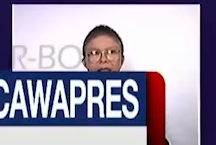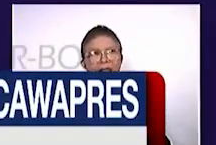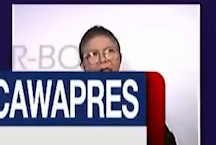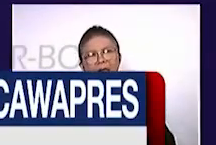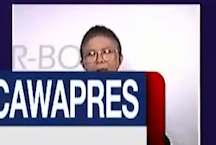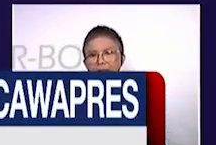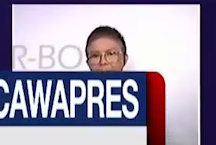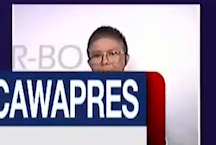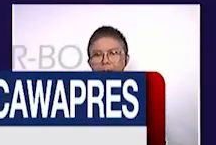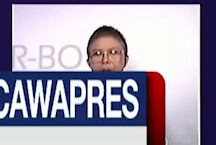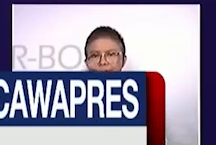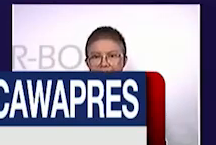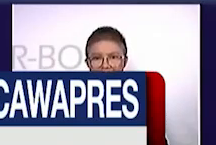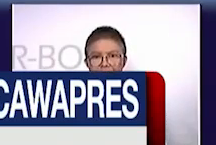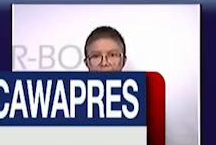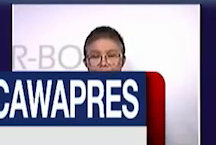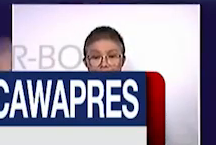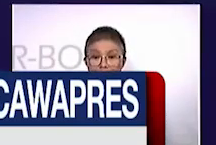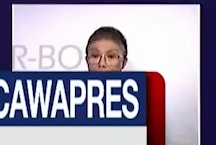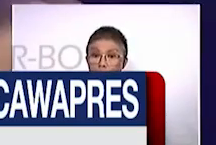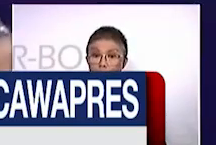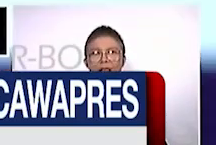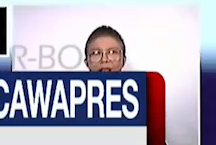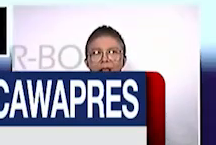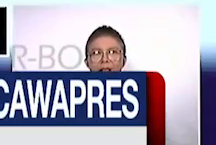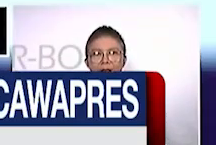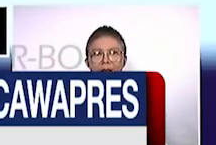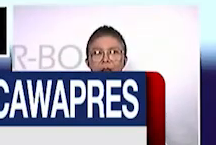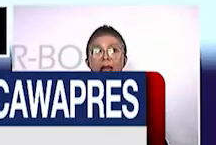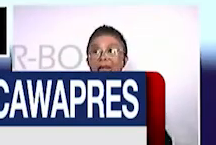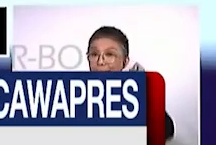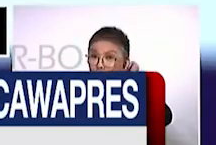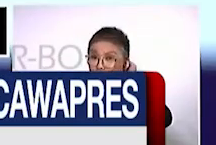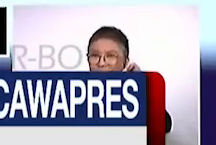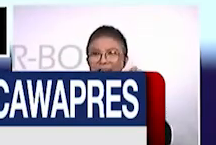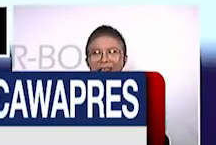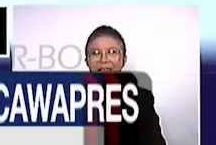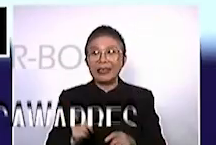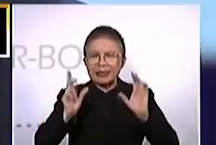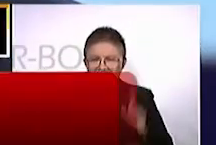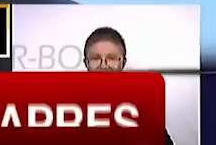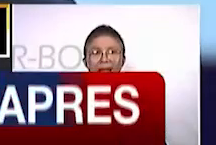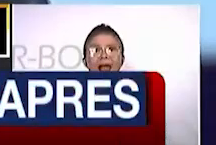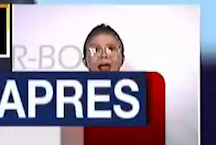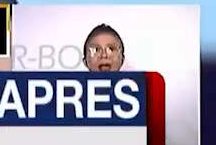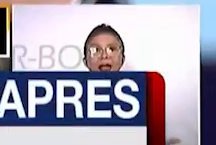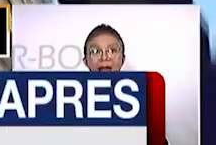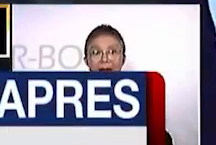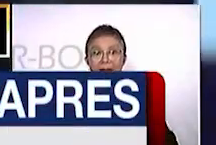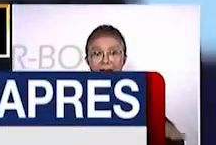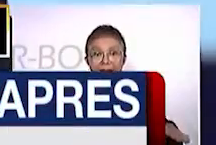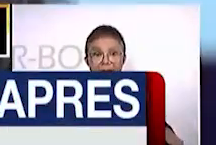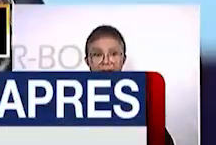pada debat kedua ini, KPU menyiapkan podium untuk masing-masing cawapres. Para cawapres juga diizinkan membawa alat bantu berupa kertas dan ballpoint untuk